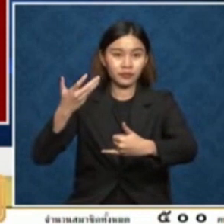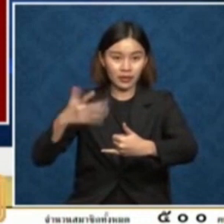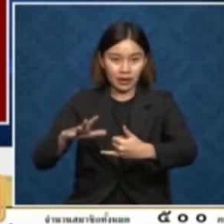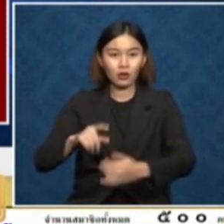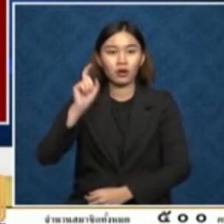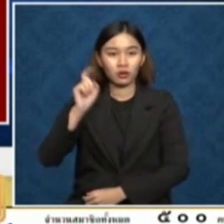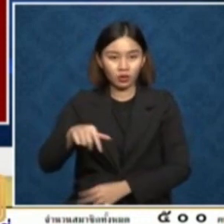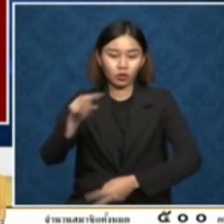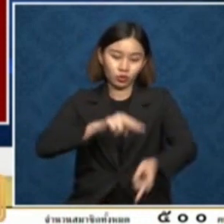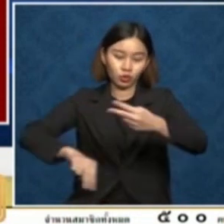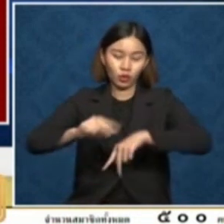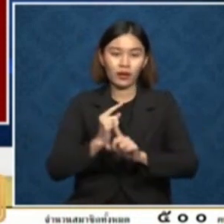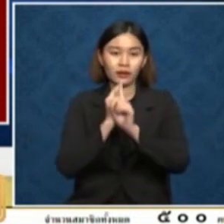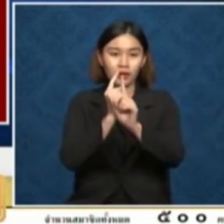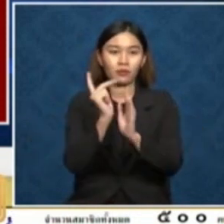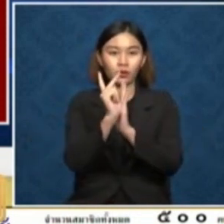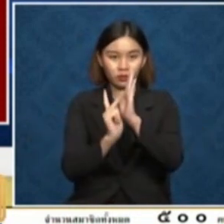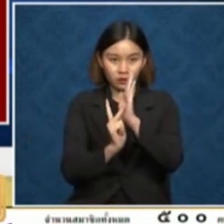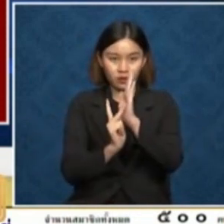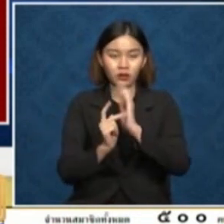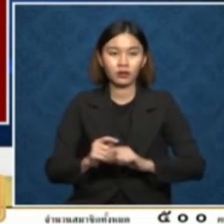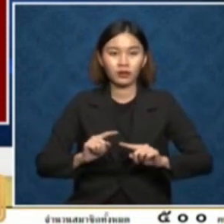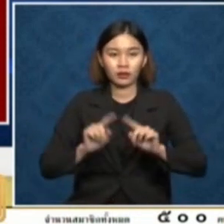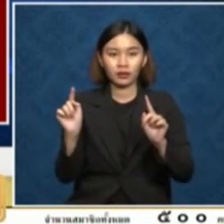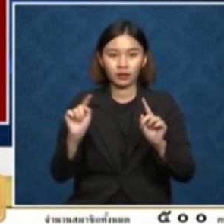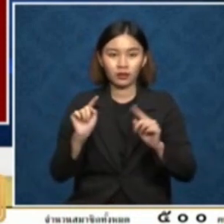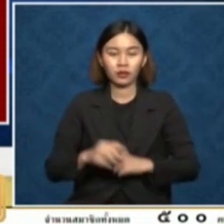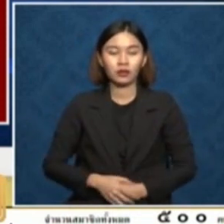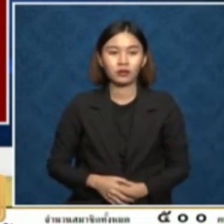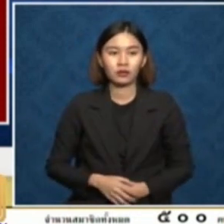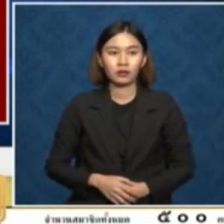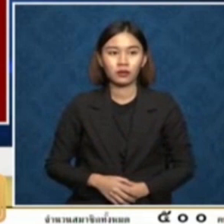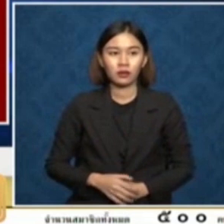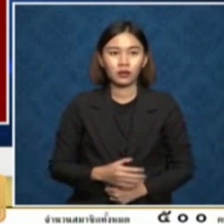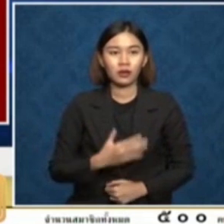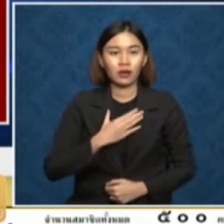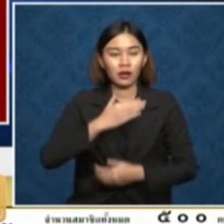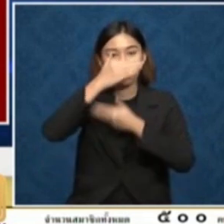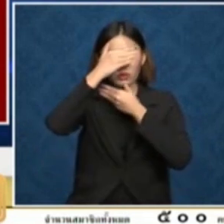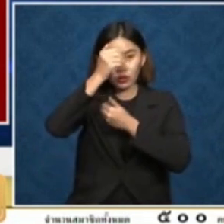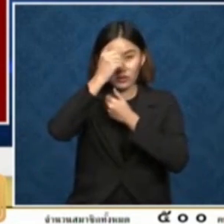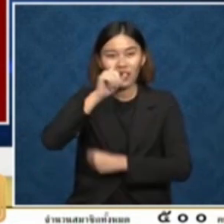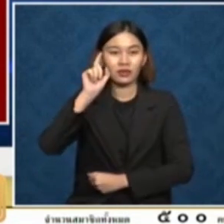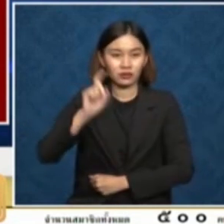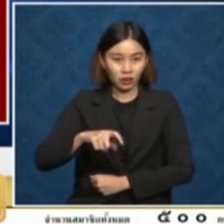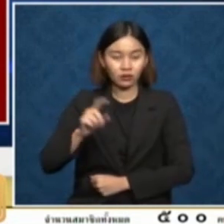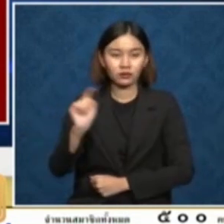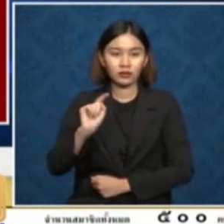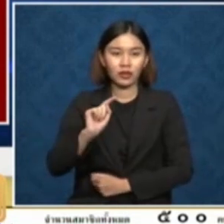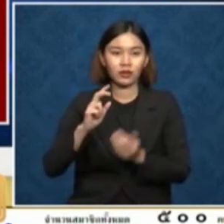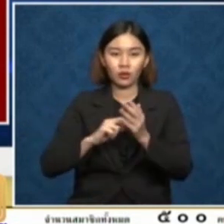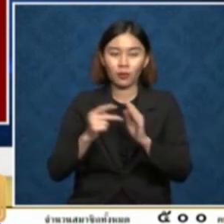ธานและอยู่รอดมาจนเป็นทารกไม่ว่าจะเป็นเพศใดก็ตามสถานะของความเป็นบุคคลของเราก็ได้เกิดขึ้น